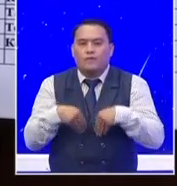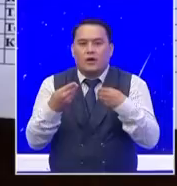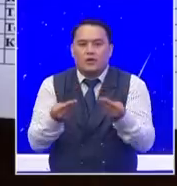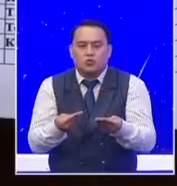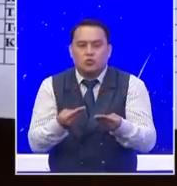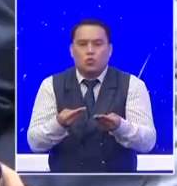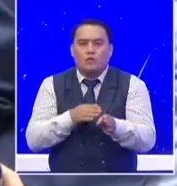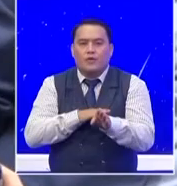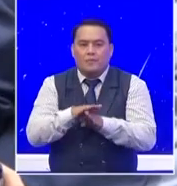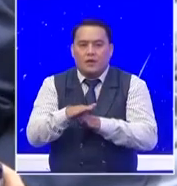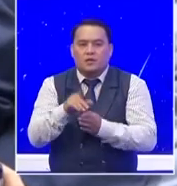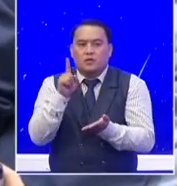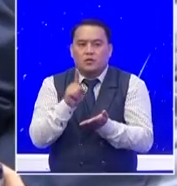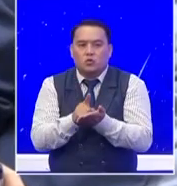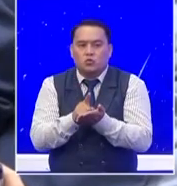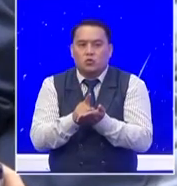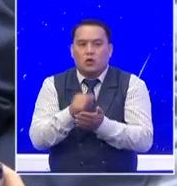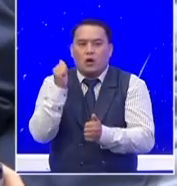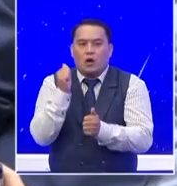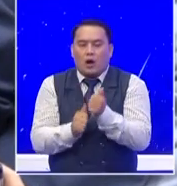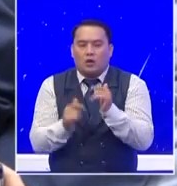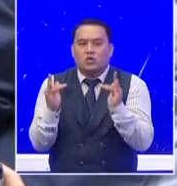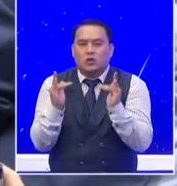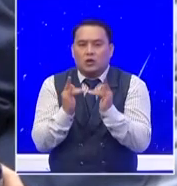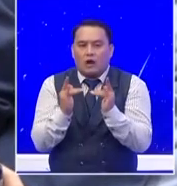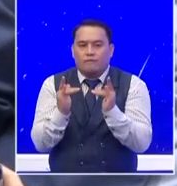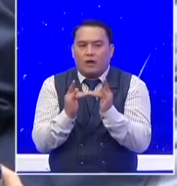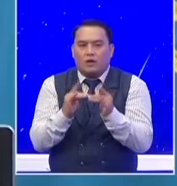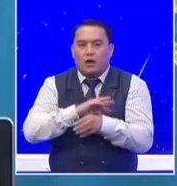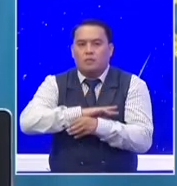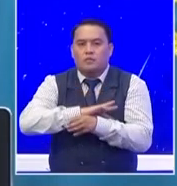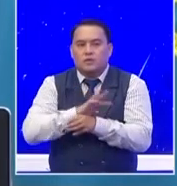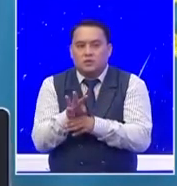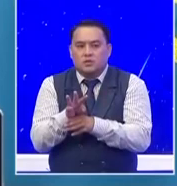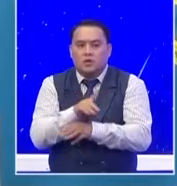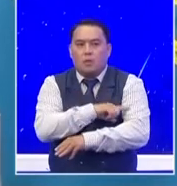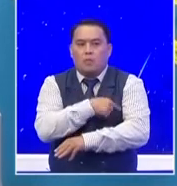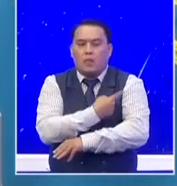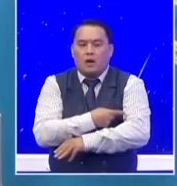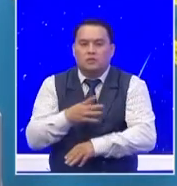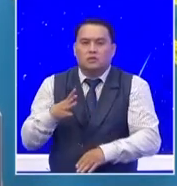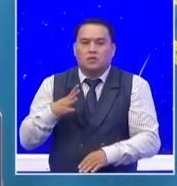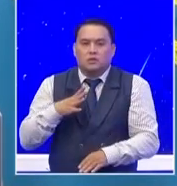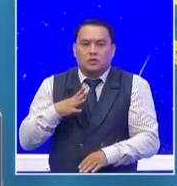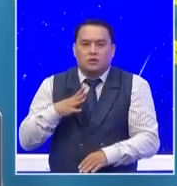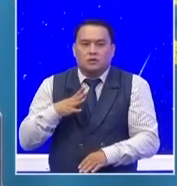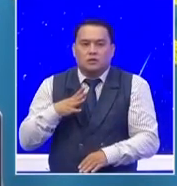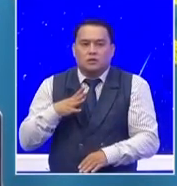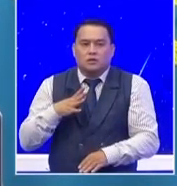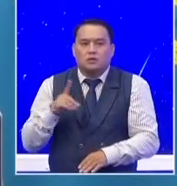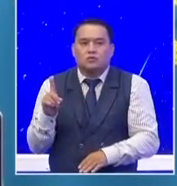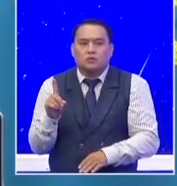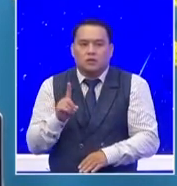везде организуешь подачу кислорода каждой кровати. Сколько всего таких больниц? Сколько на это надо средств,